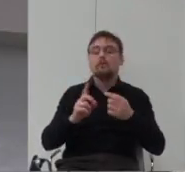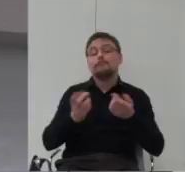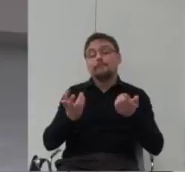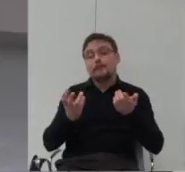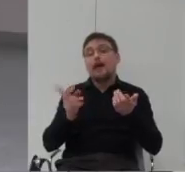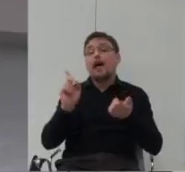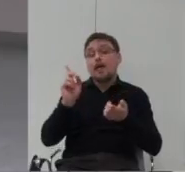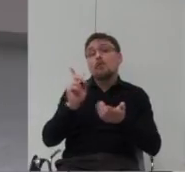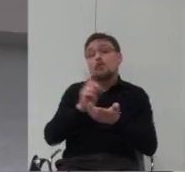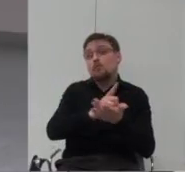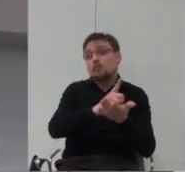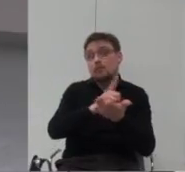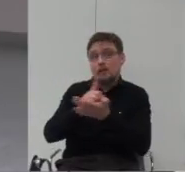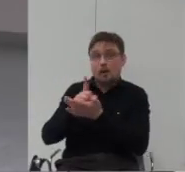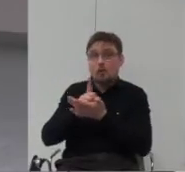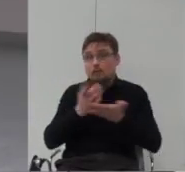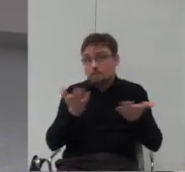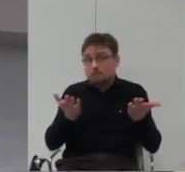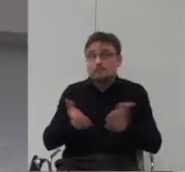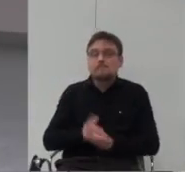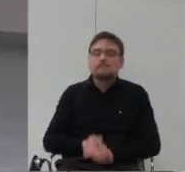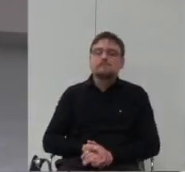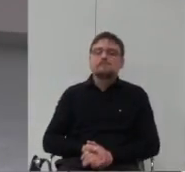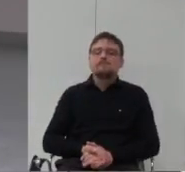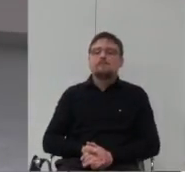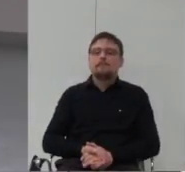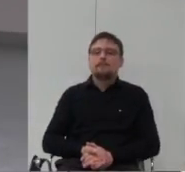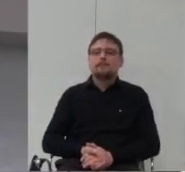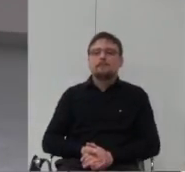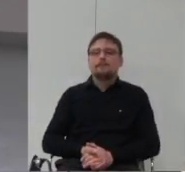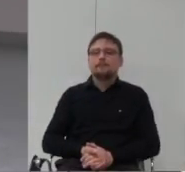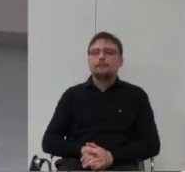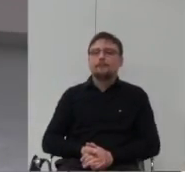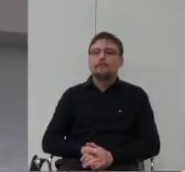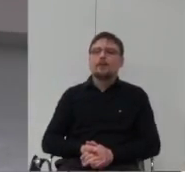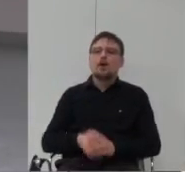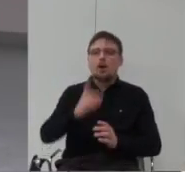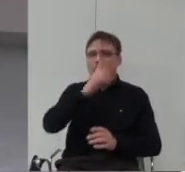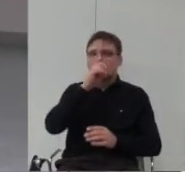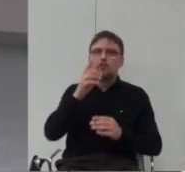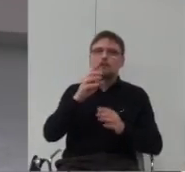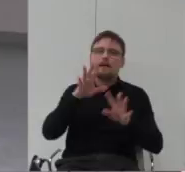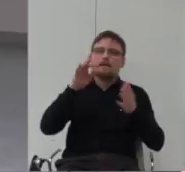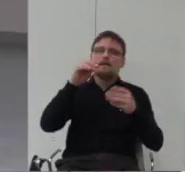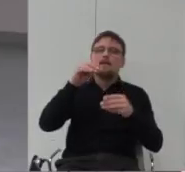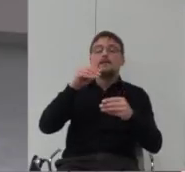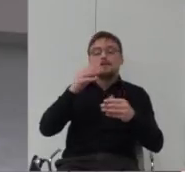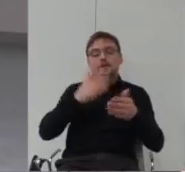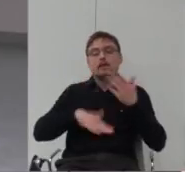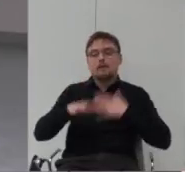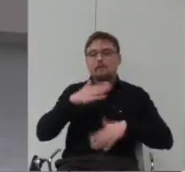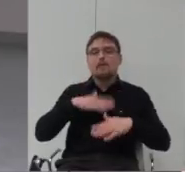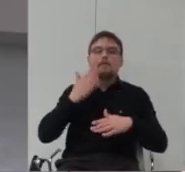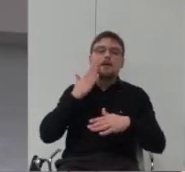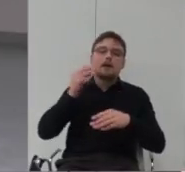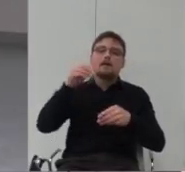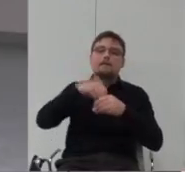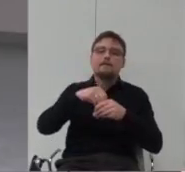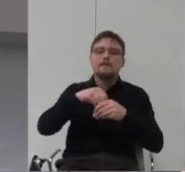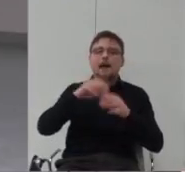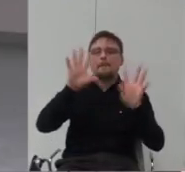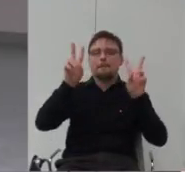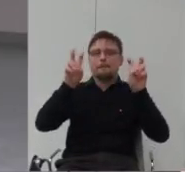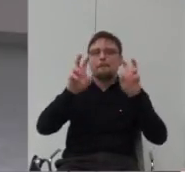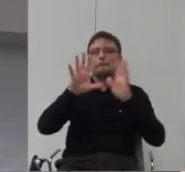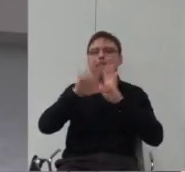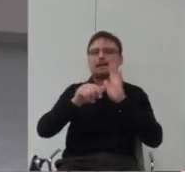czy do miastogrodów, które wydawało się, że są utopią, ale jednak w wielu miejscach bardzo dobrze funkcjonują i